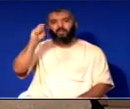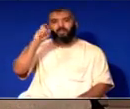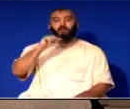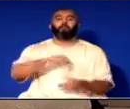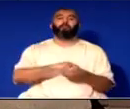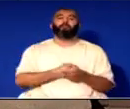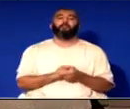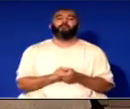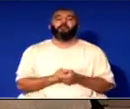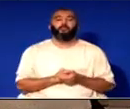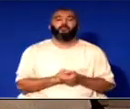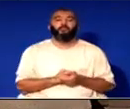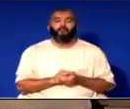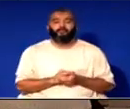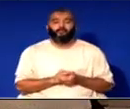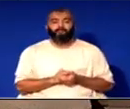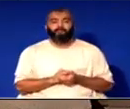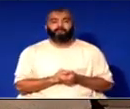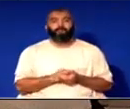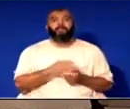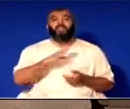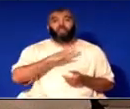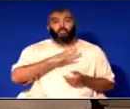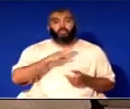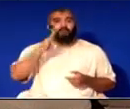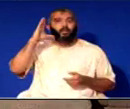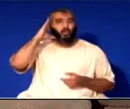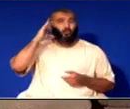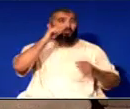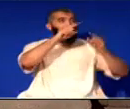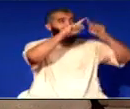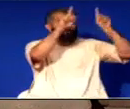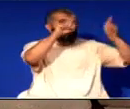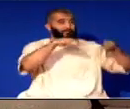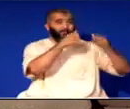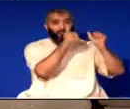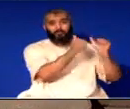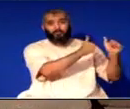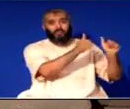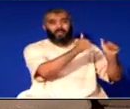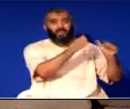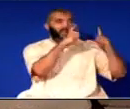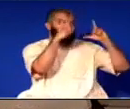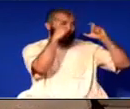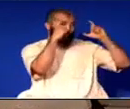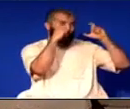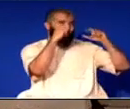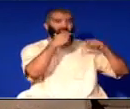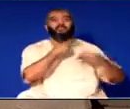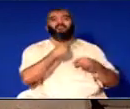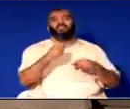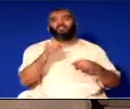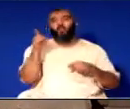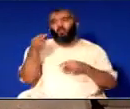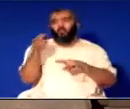يدخلوش الملائكه. تقول لك انا عندي ولد متوفي عنده سنوات، عملت الصوره تاعو ببذلته